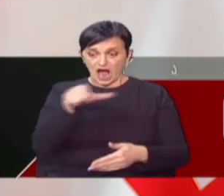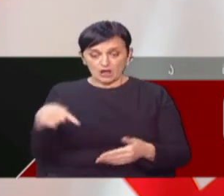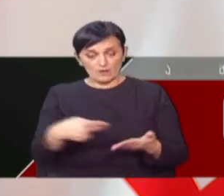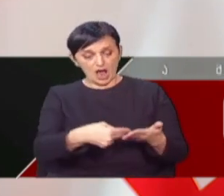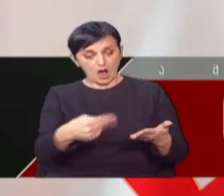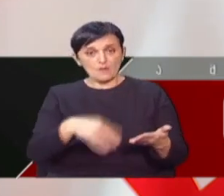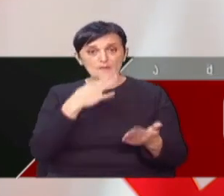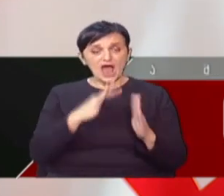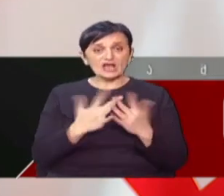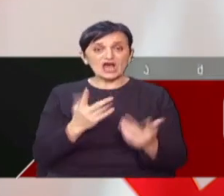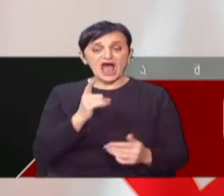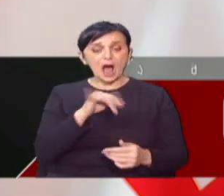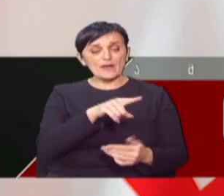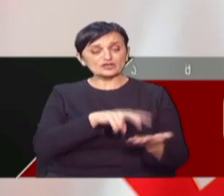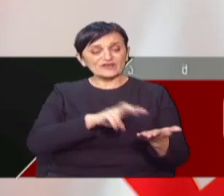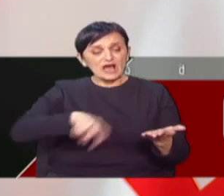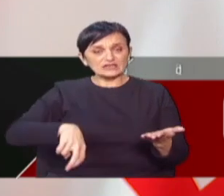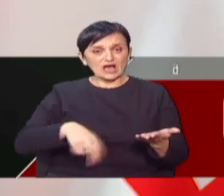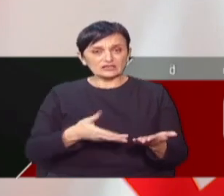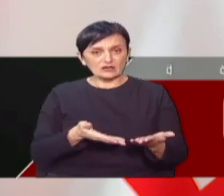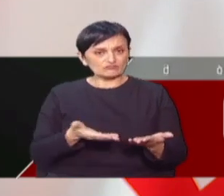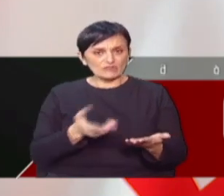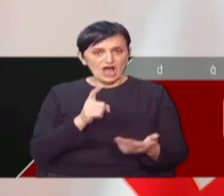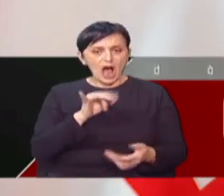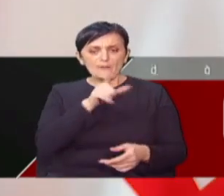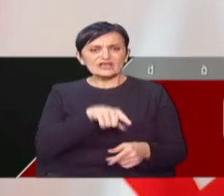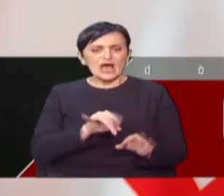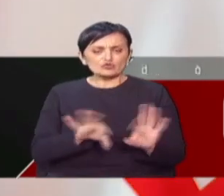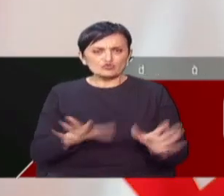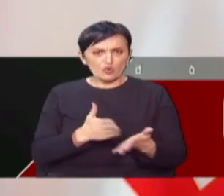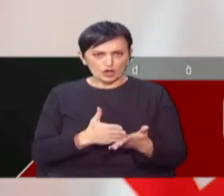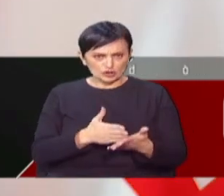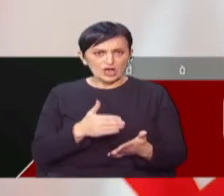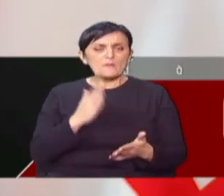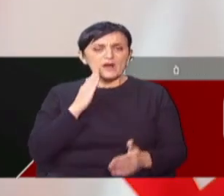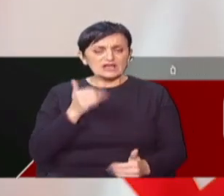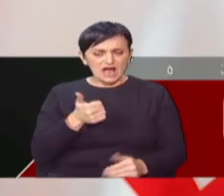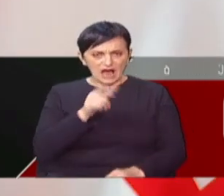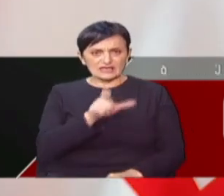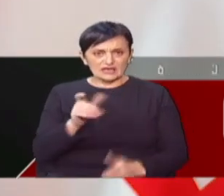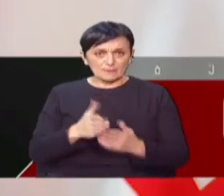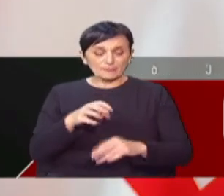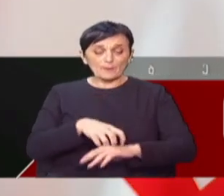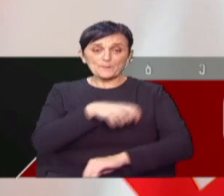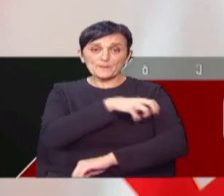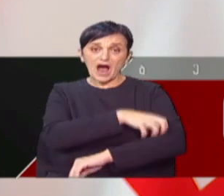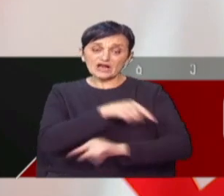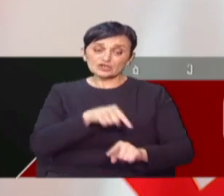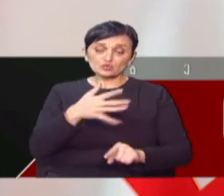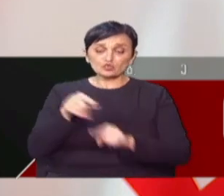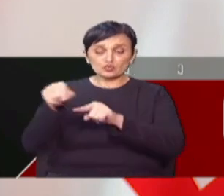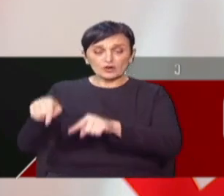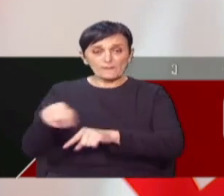ხელი და მერე ითხოვენ ლევან ხაბეშვილი გადადგესოდა. ხაბეშვილი აშვაშია. მართლა კარგი ხალხია. პარტიაში აქ იქნება, ამ პარტიაში